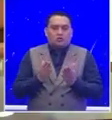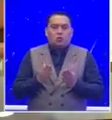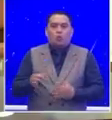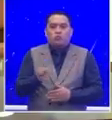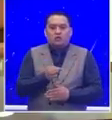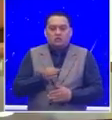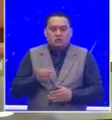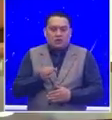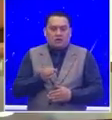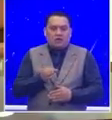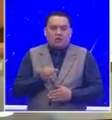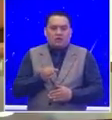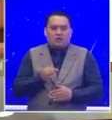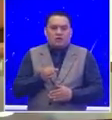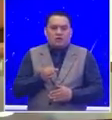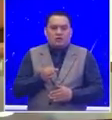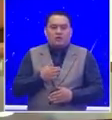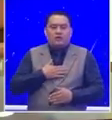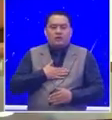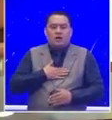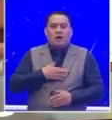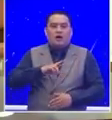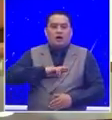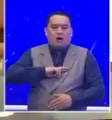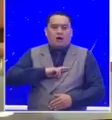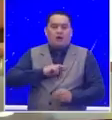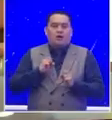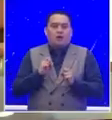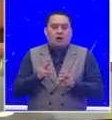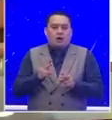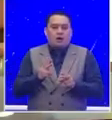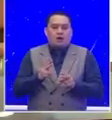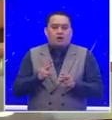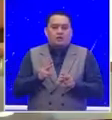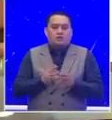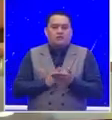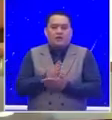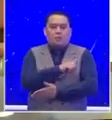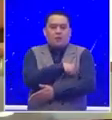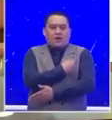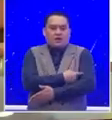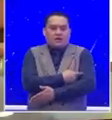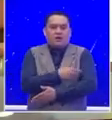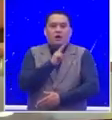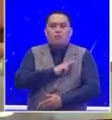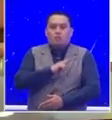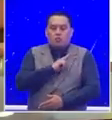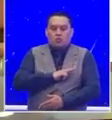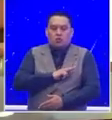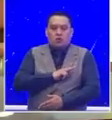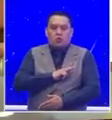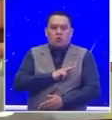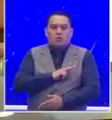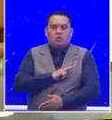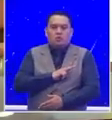такое непростое время. И я, как именно из сферы медицинской сферы, работник сферы